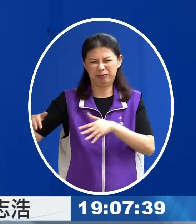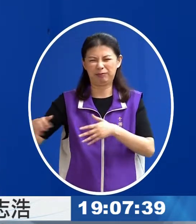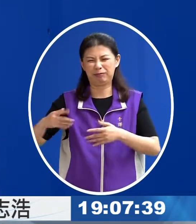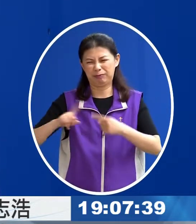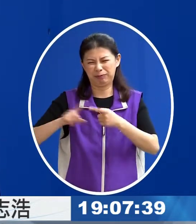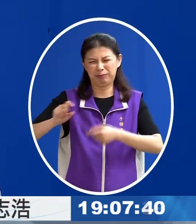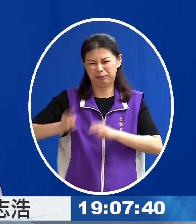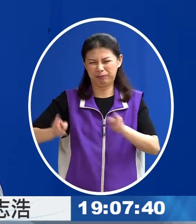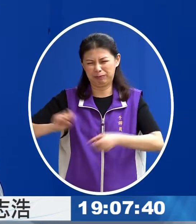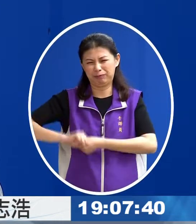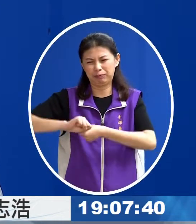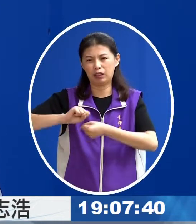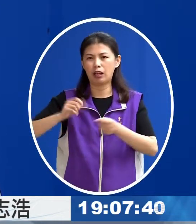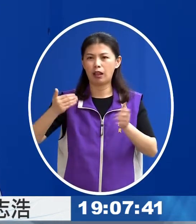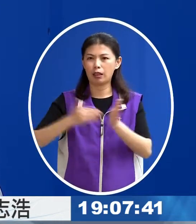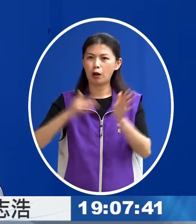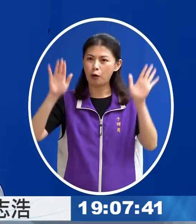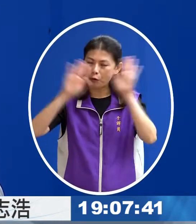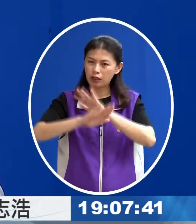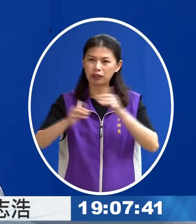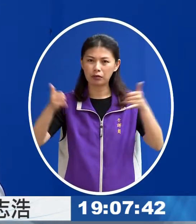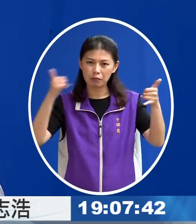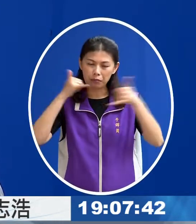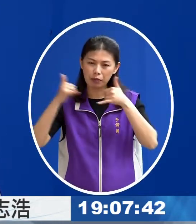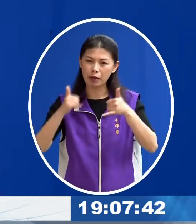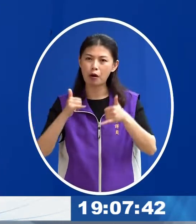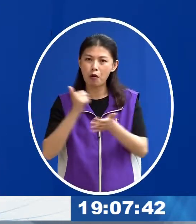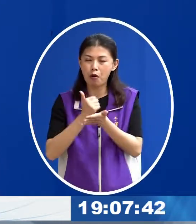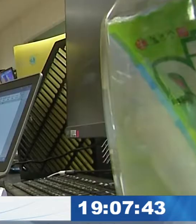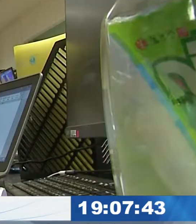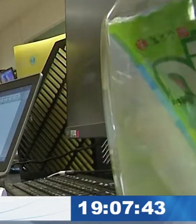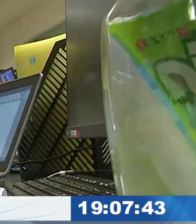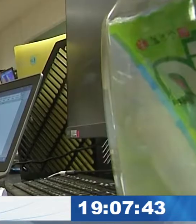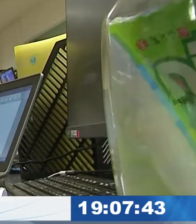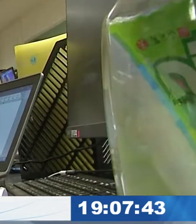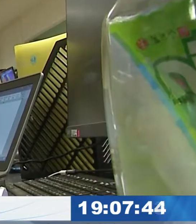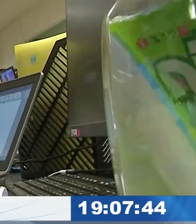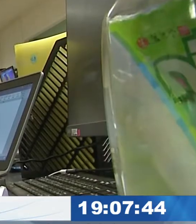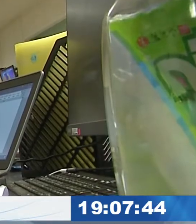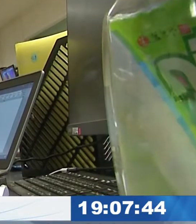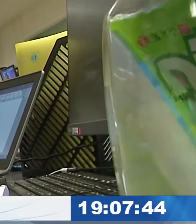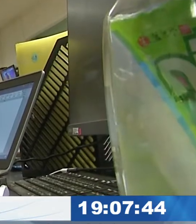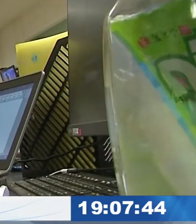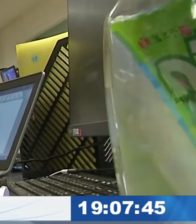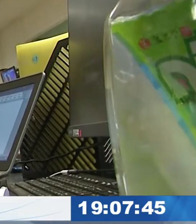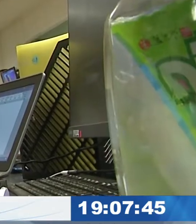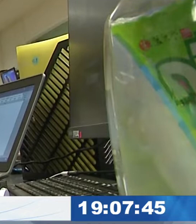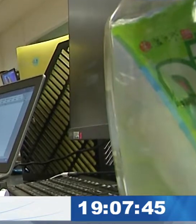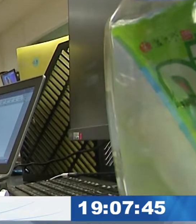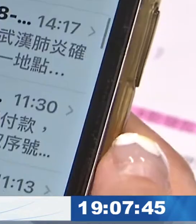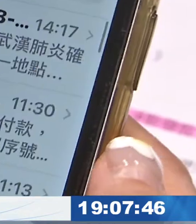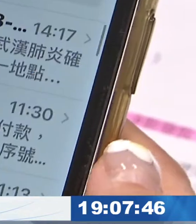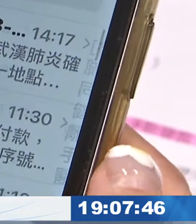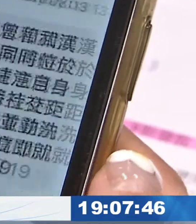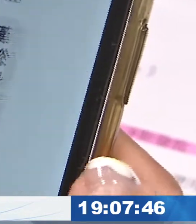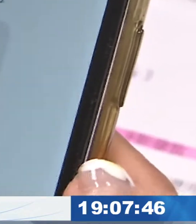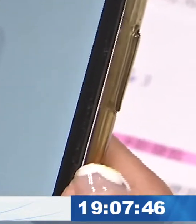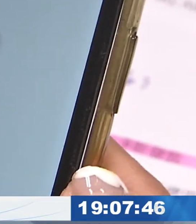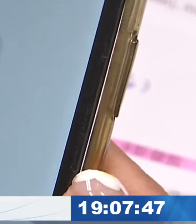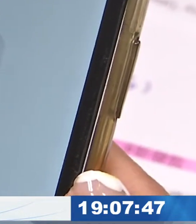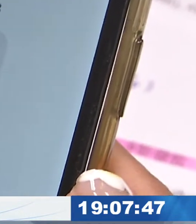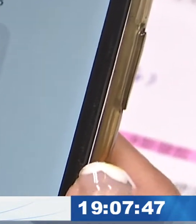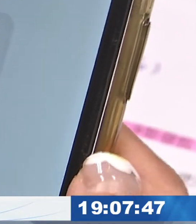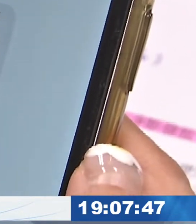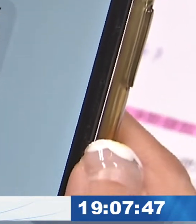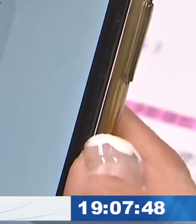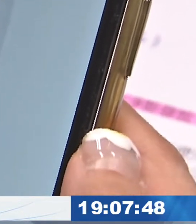晚晚上的时候，那已经可以达到90%以上了哈。 您也接到这封讯息了吗？指挥中心发出